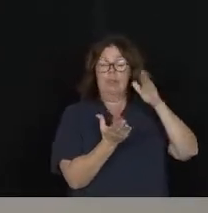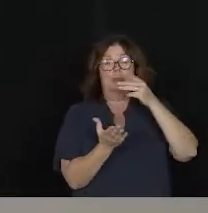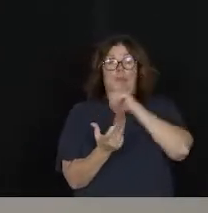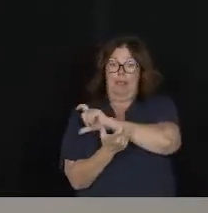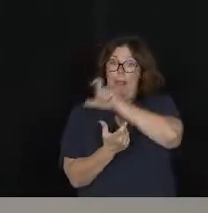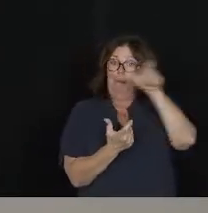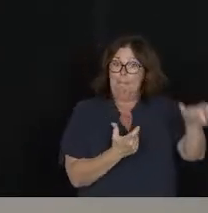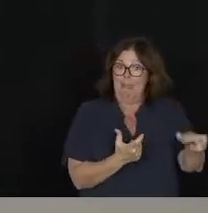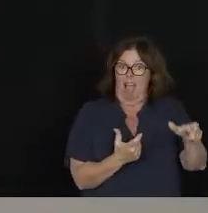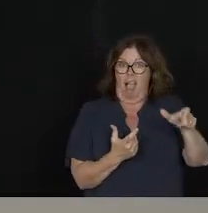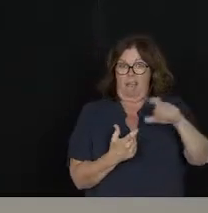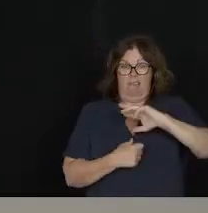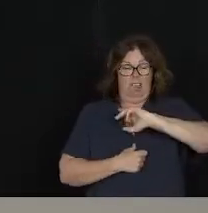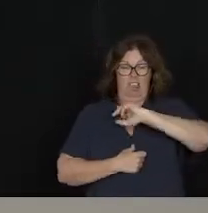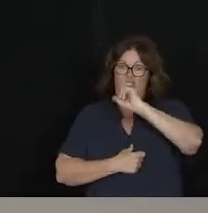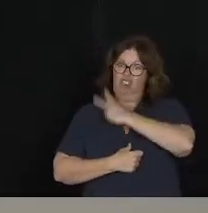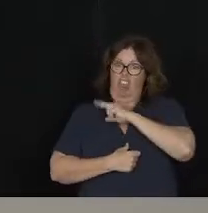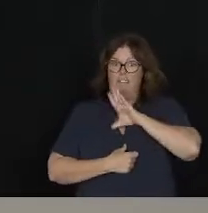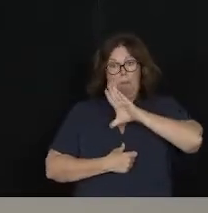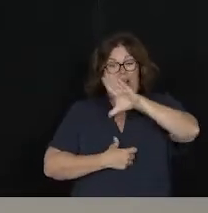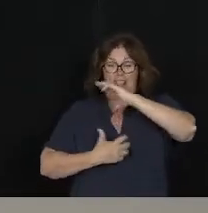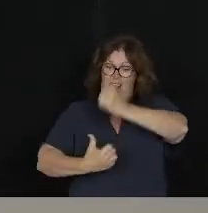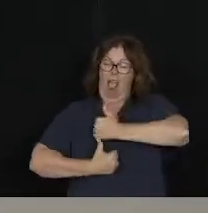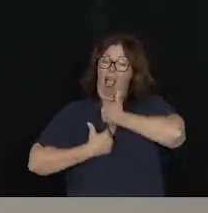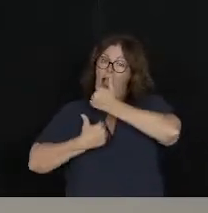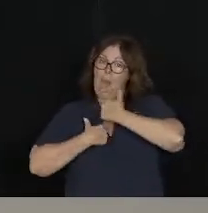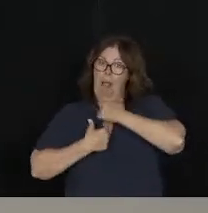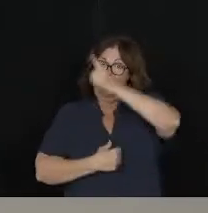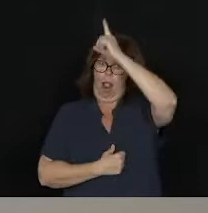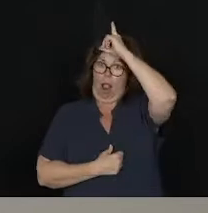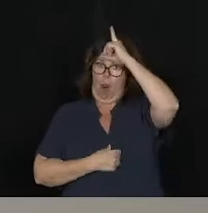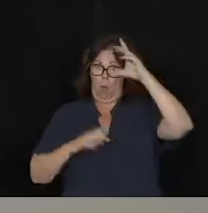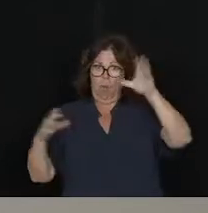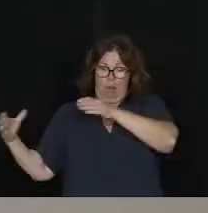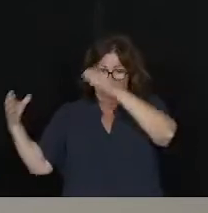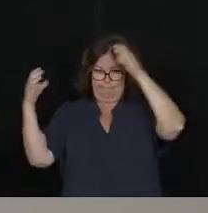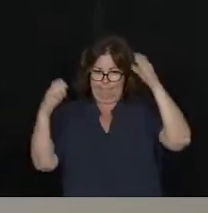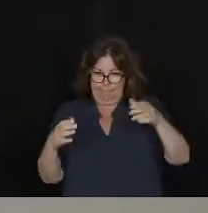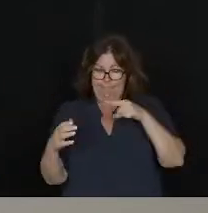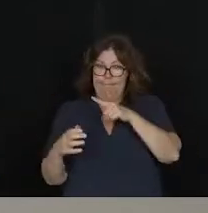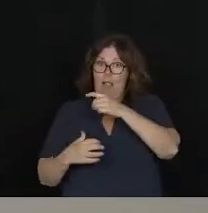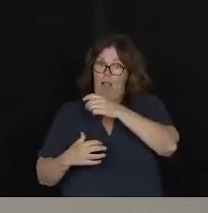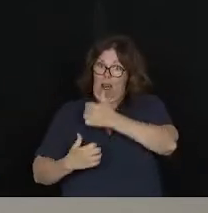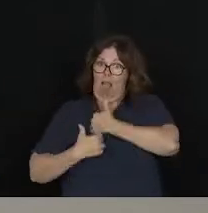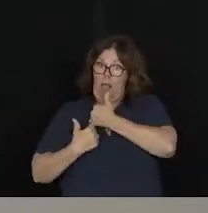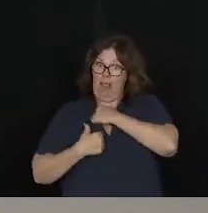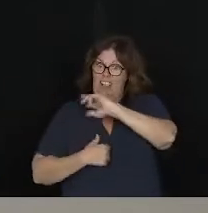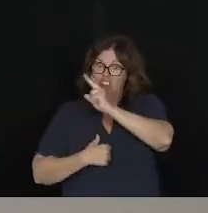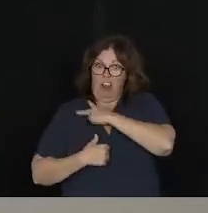l'encadrement de l'armée allemande va devenir l'un des creusets